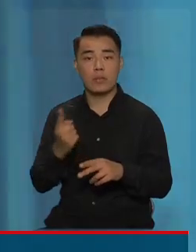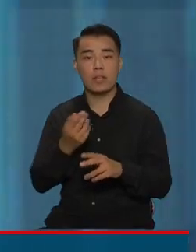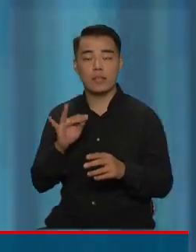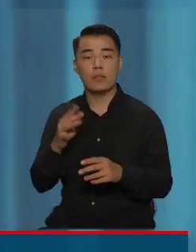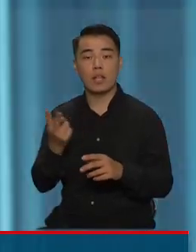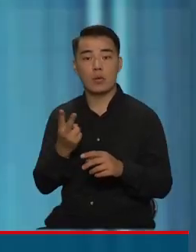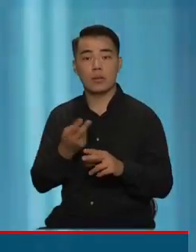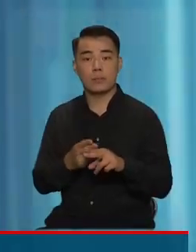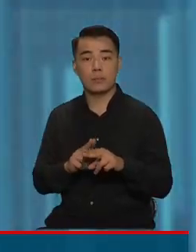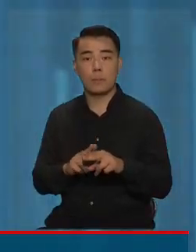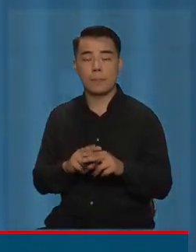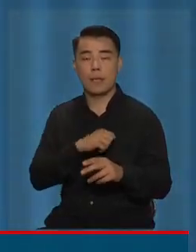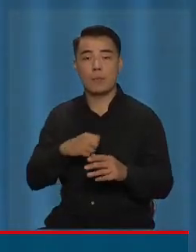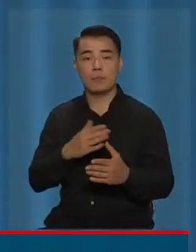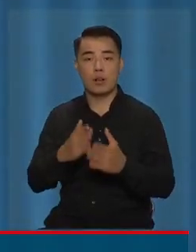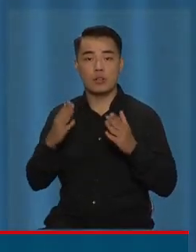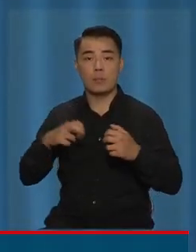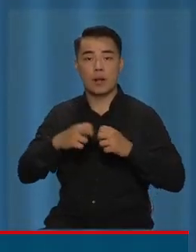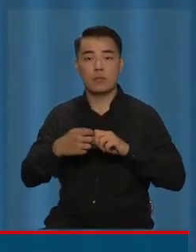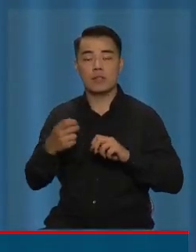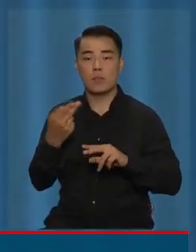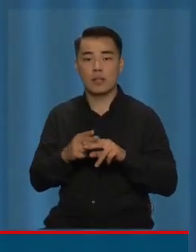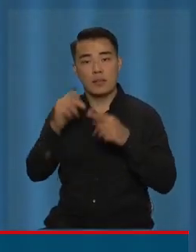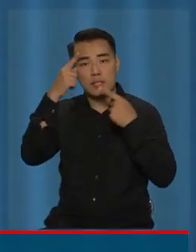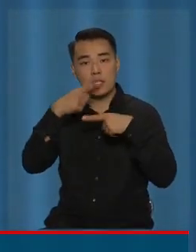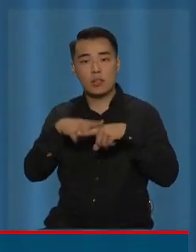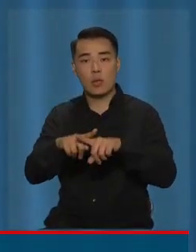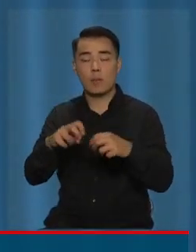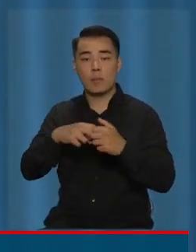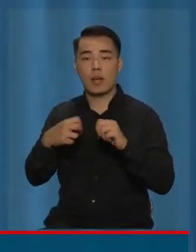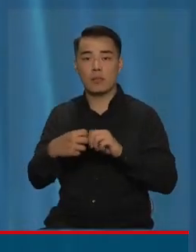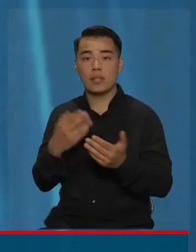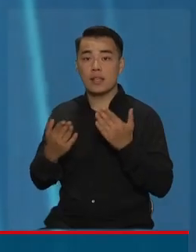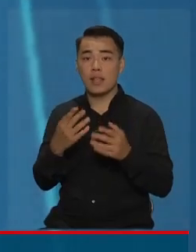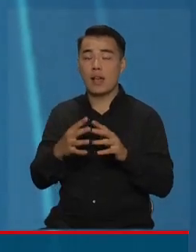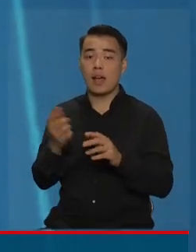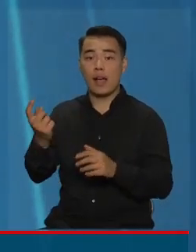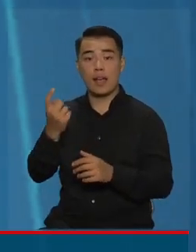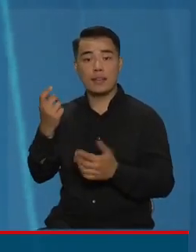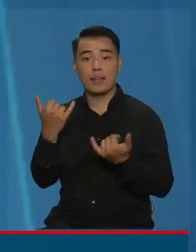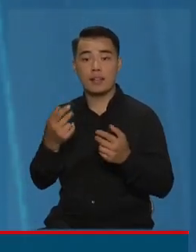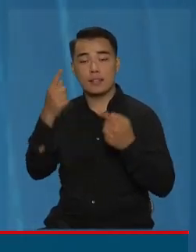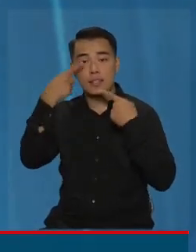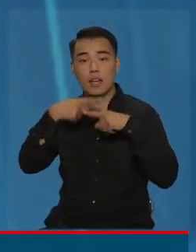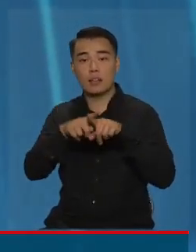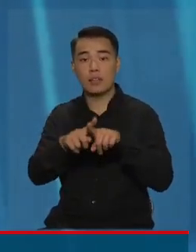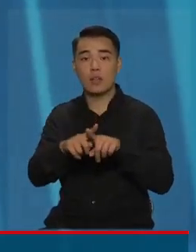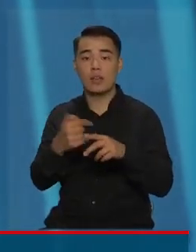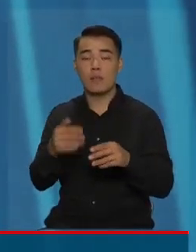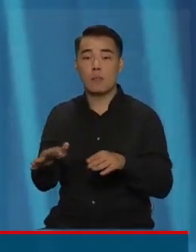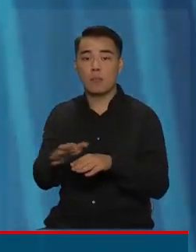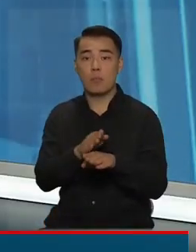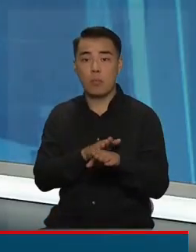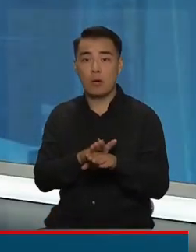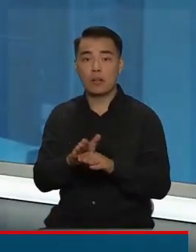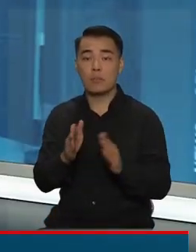Екіншіден, ең үлкен мәселе ол технология мәселесі. Егер де шаруа технологияны бүкілін сақтап,